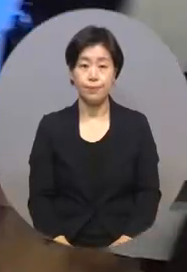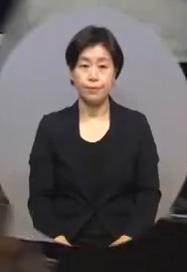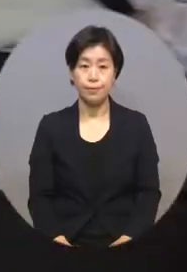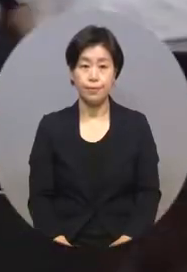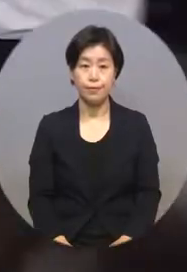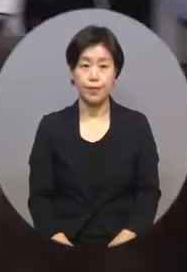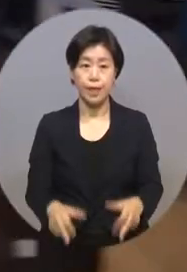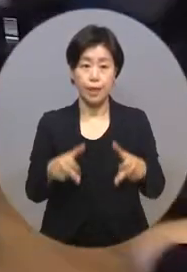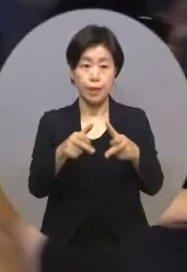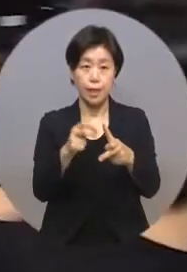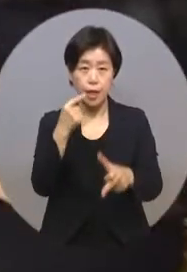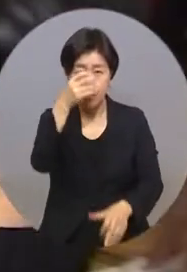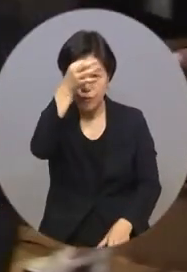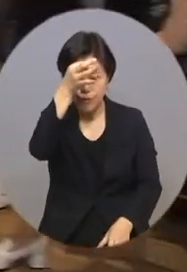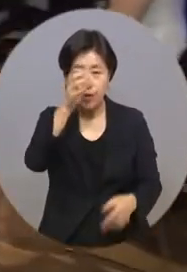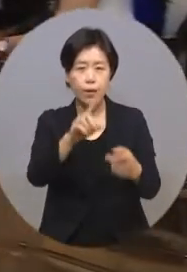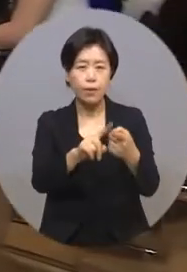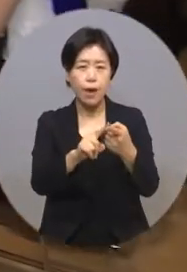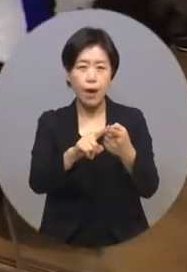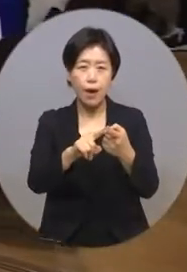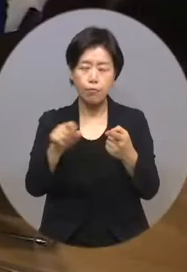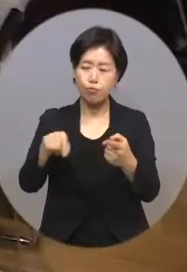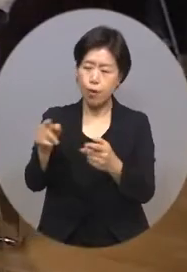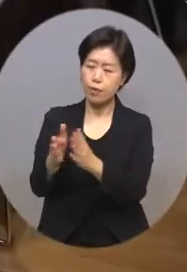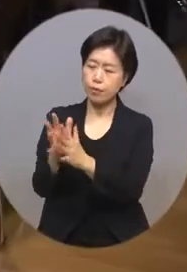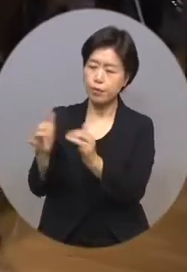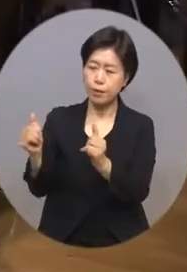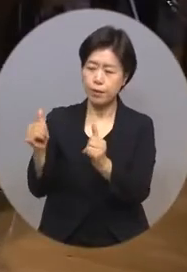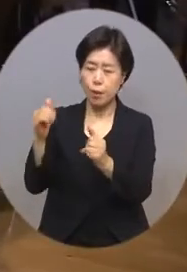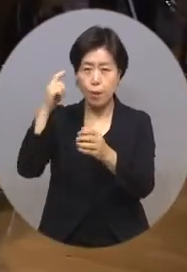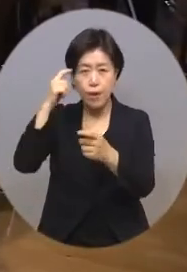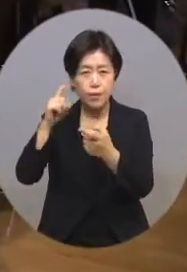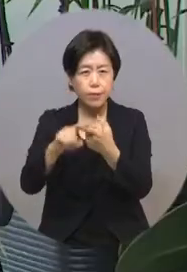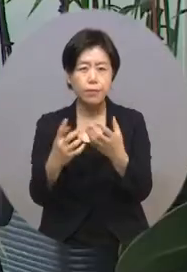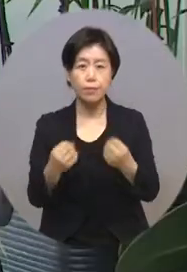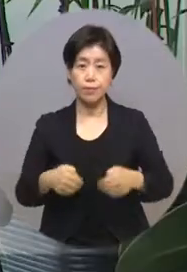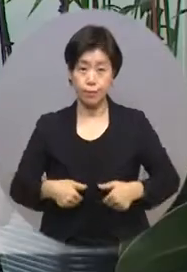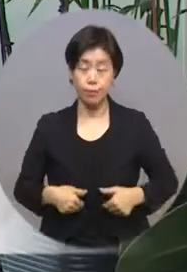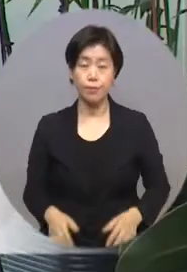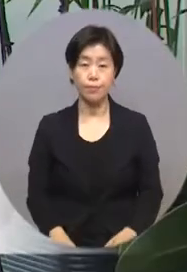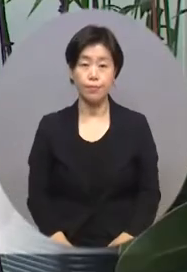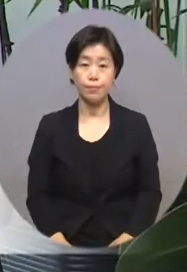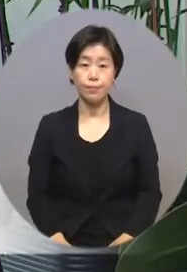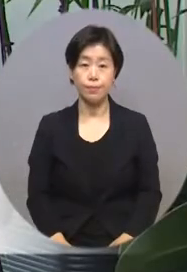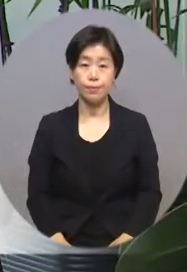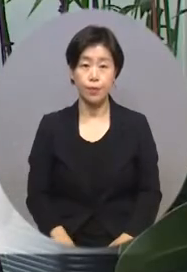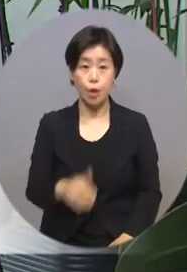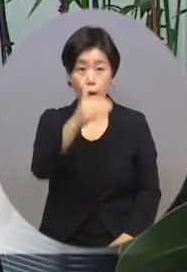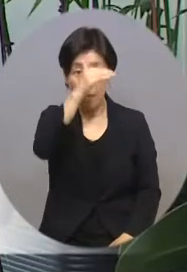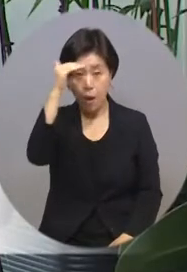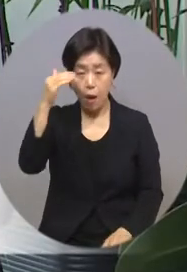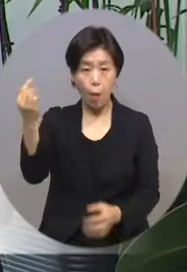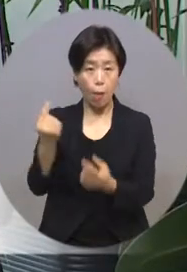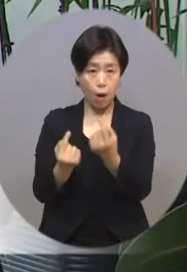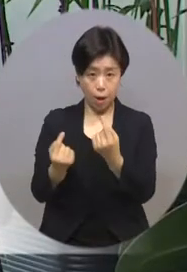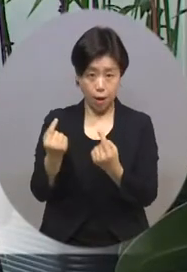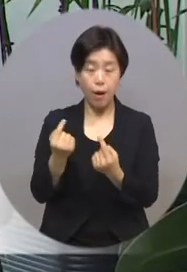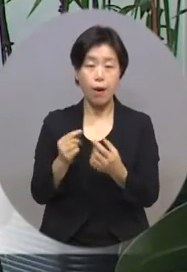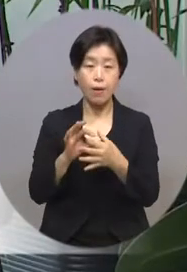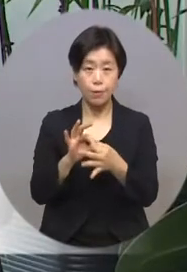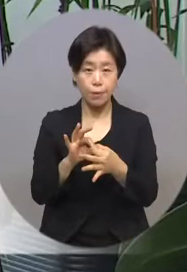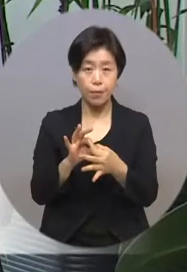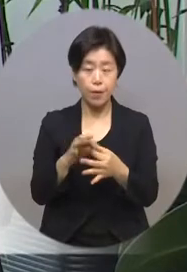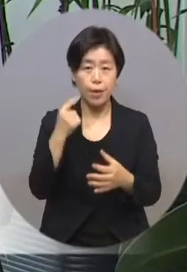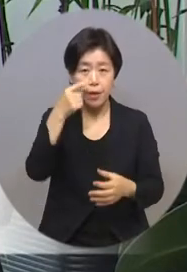장애 예술을 향한 대중들의 관심도 함께 독려했습니다. 그런 관람을 통해서 어떤